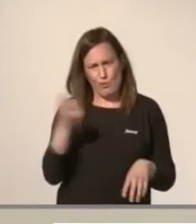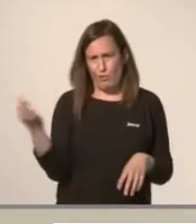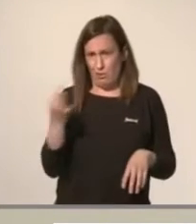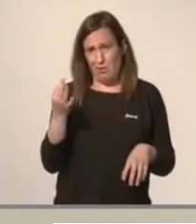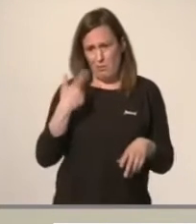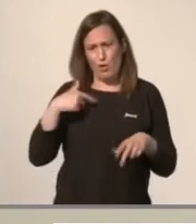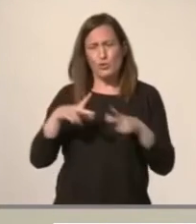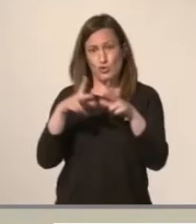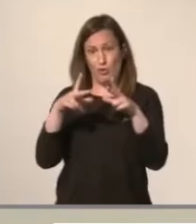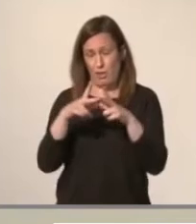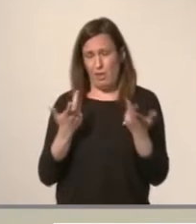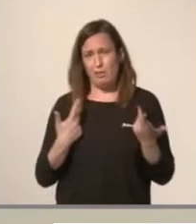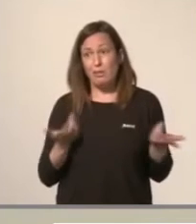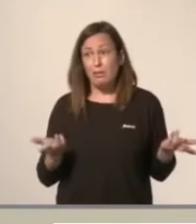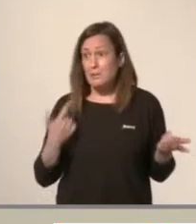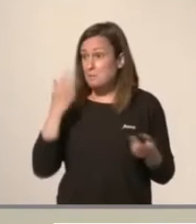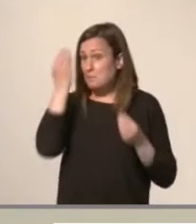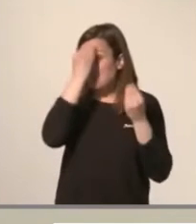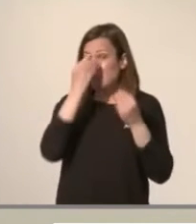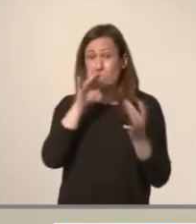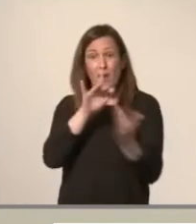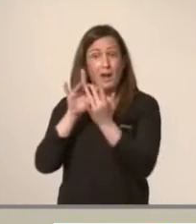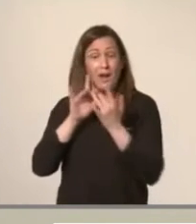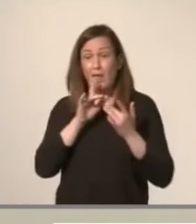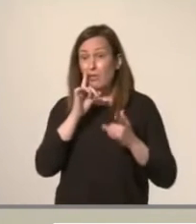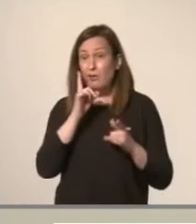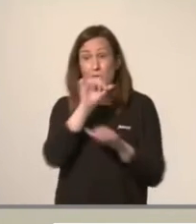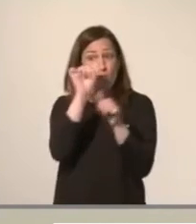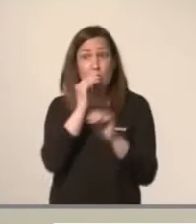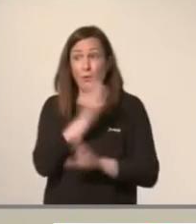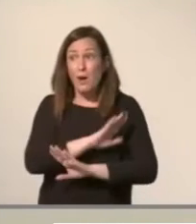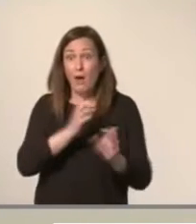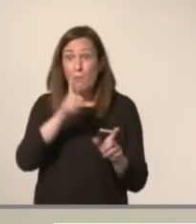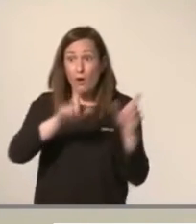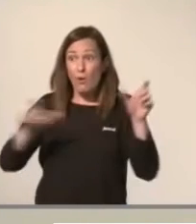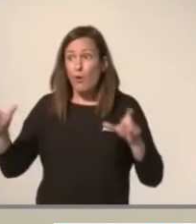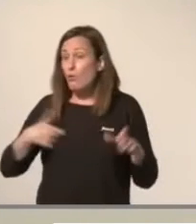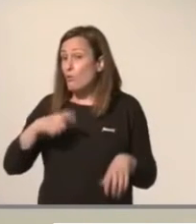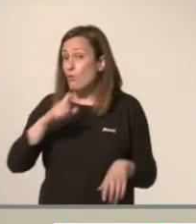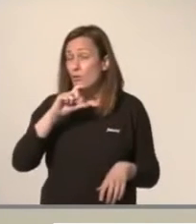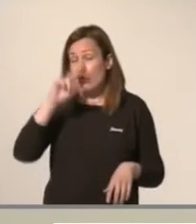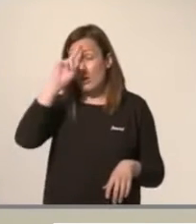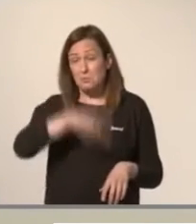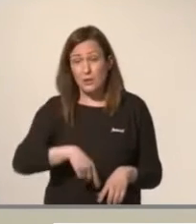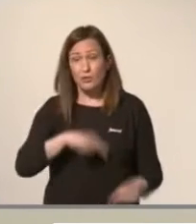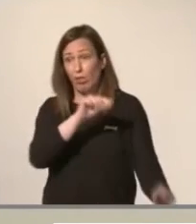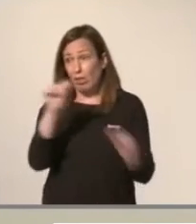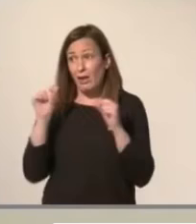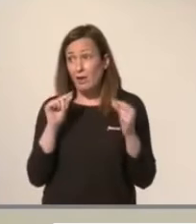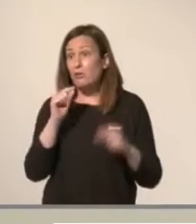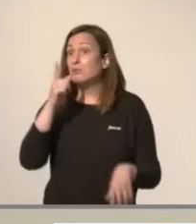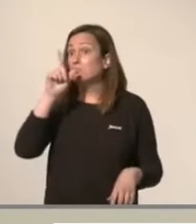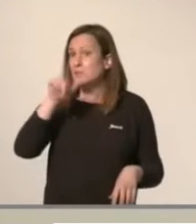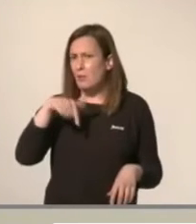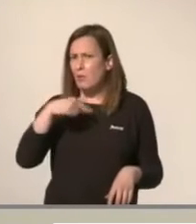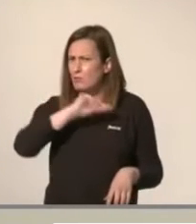Jo penso que la millor manera de relacionar-nos entre els éssers humans és des del respecte, el diàleg i també des de